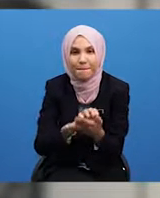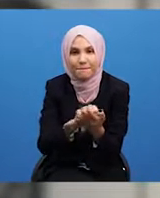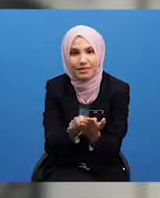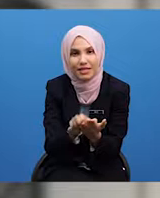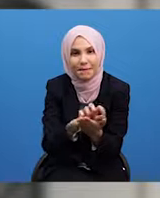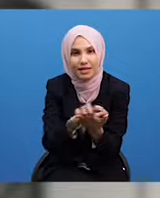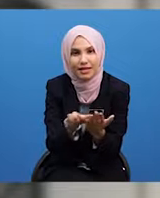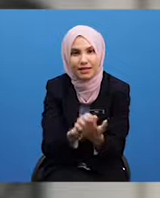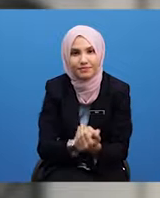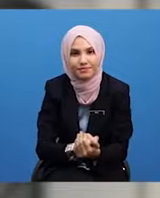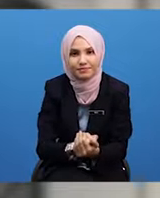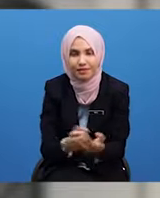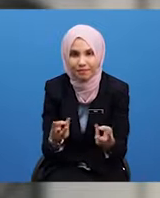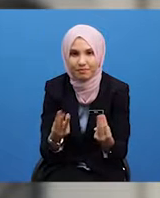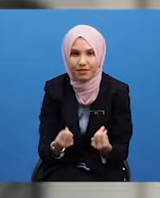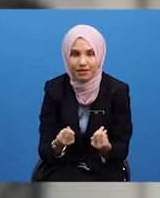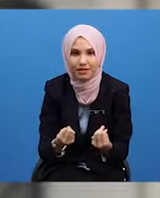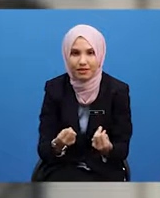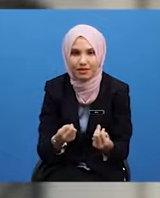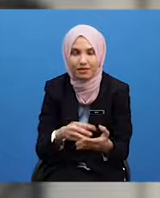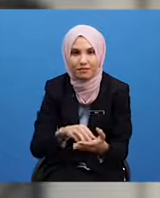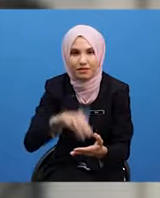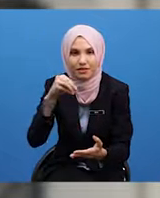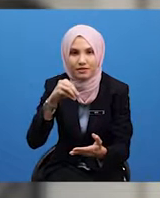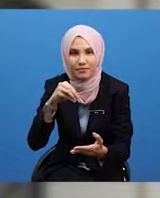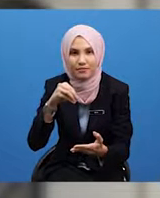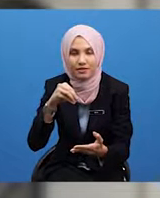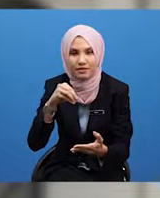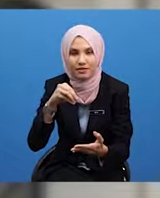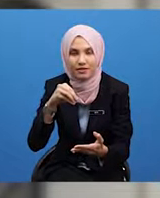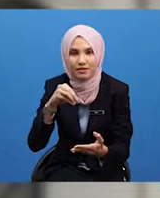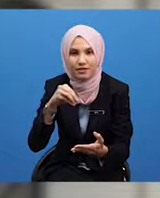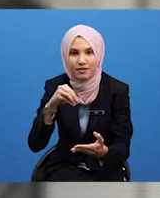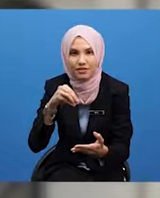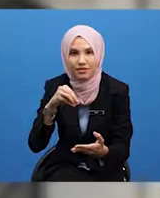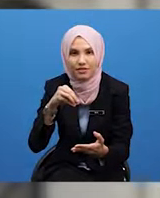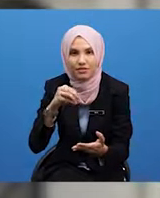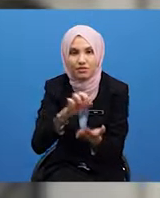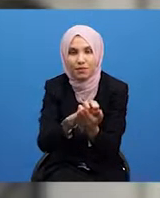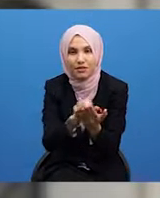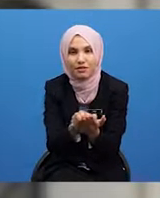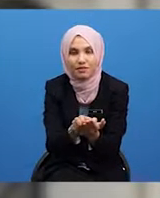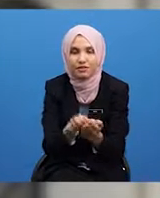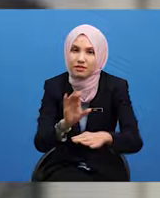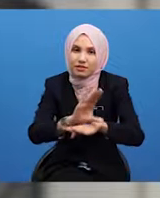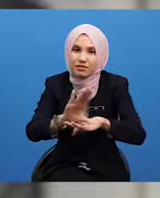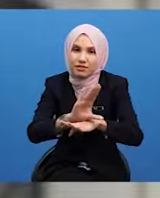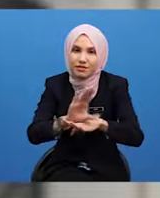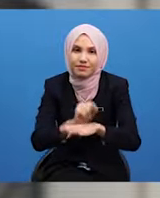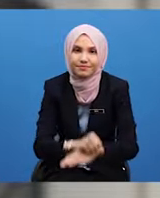benih. Mari kita pelajari berkaitan dengan struktur biji benih serta fungsi-fungsinya.